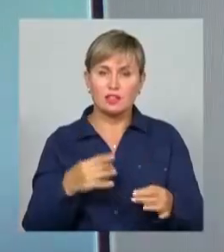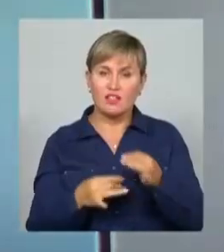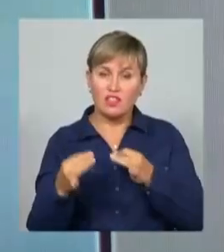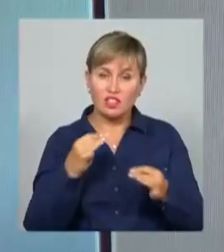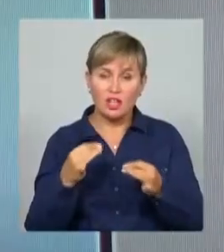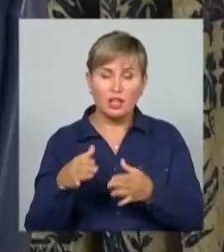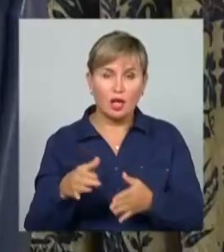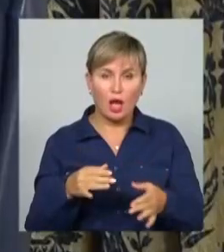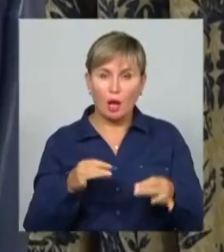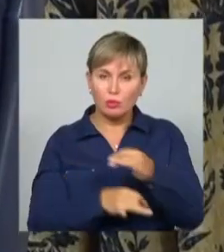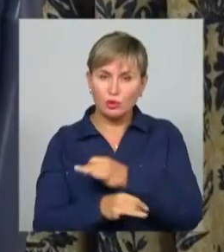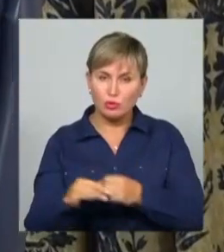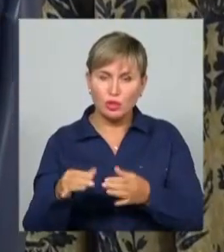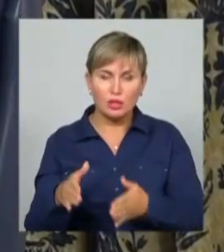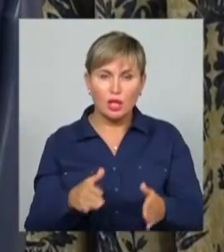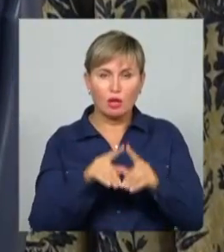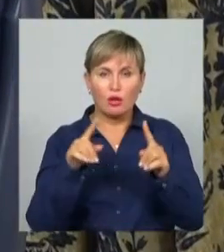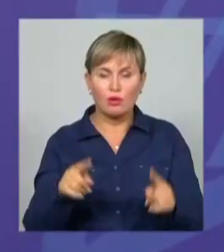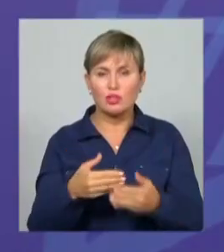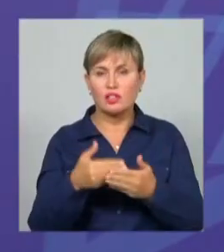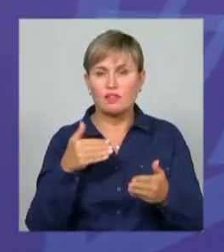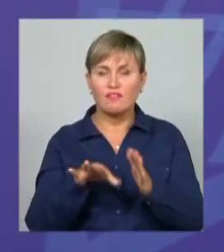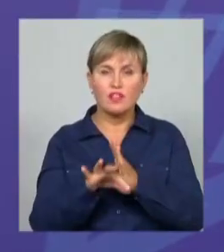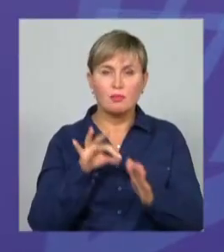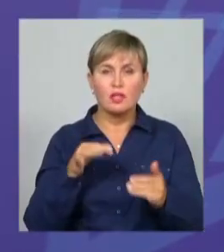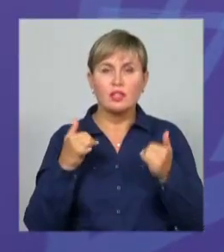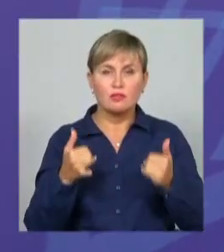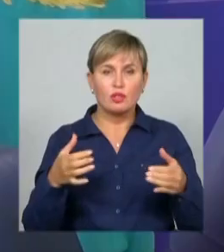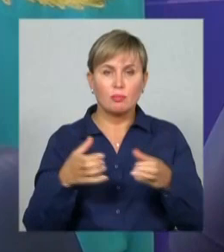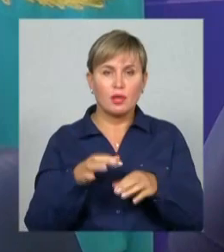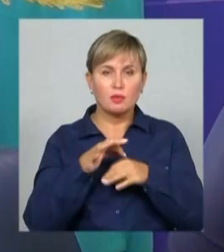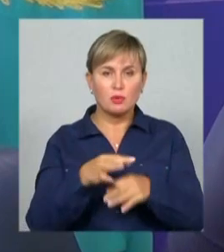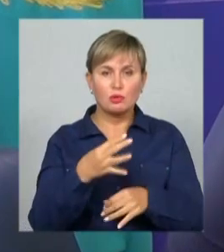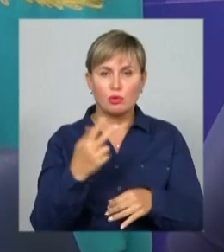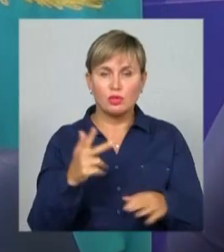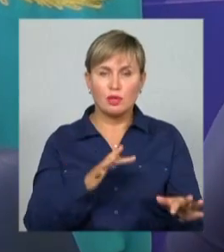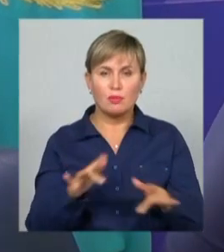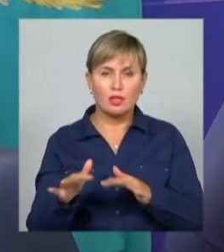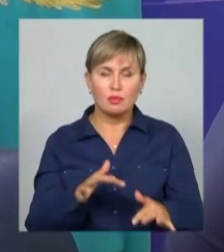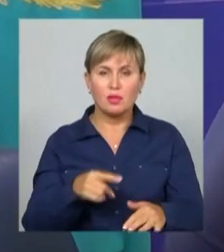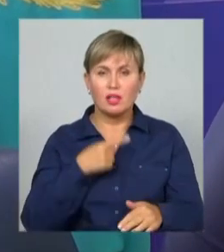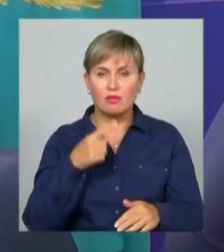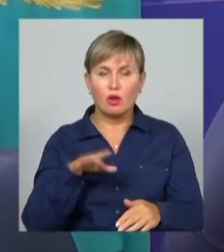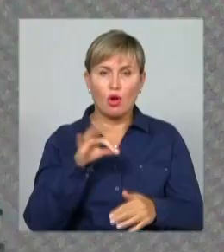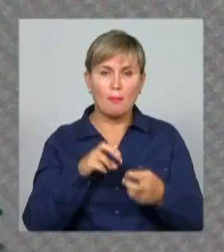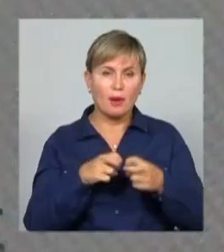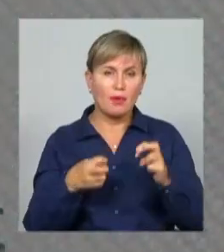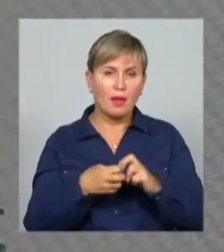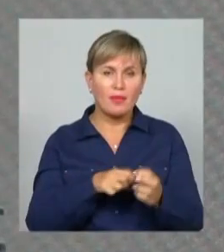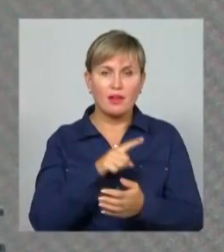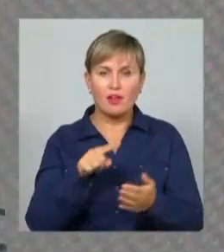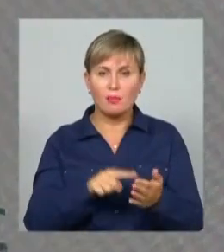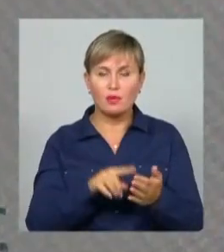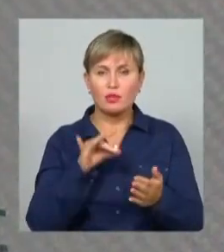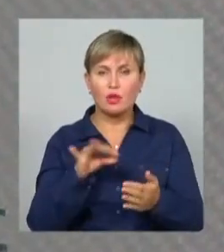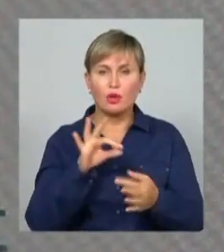«Дорожная карта» по выполнению предвыборной платформы. На сегодня партийцы провели 43 мероприятия. Речь зашла и о проблемных вопросах, в том числе